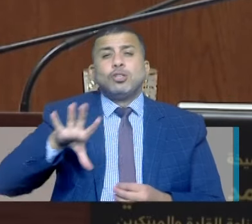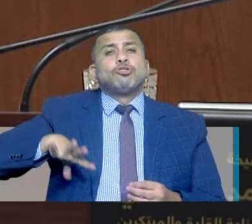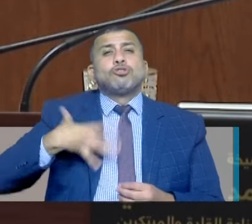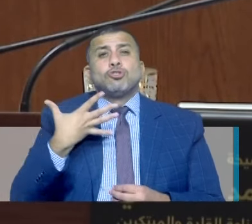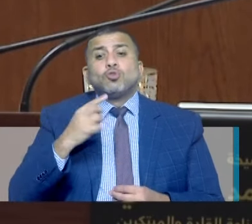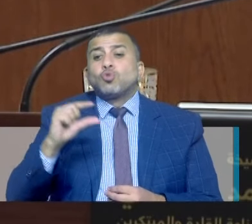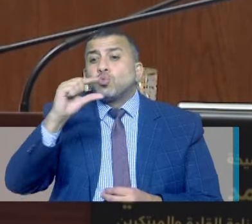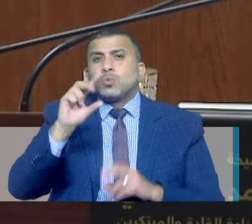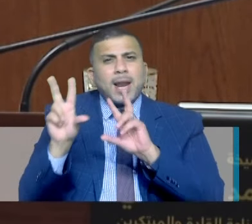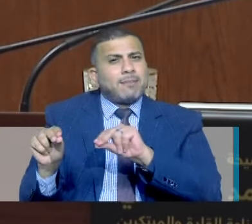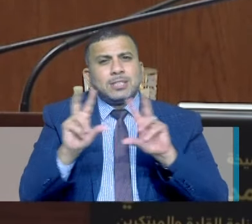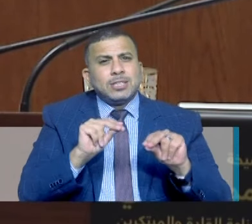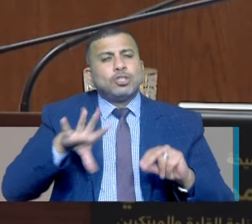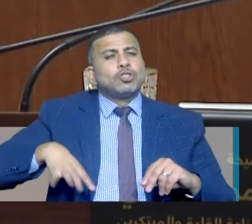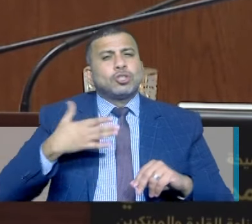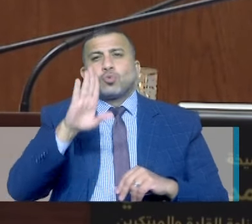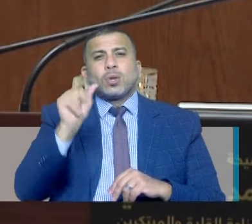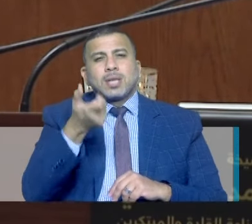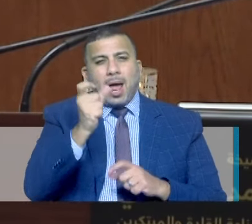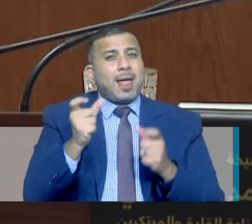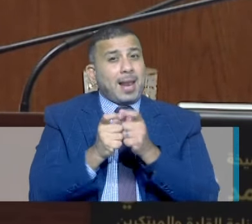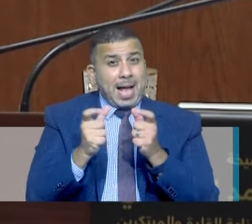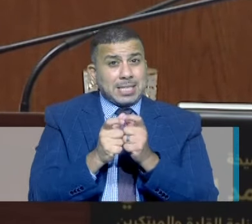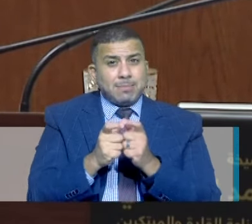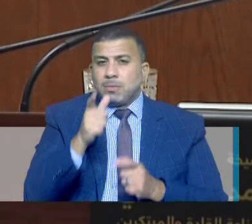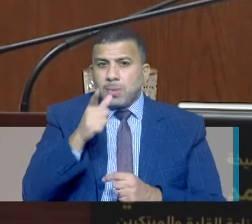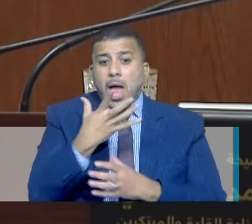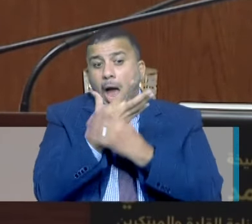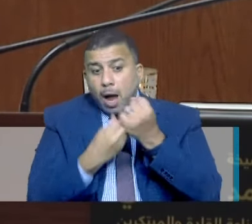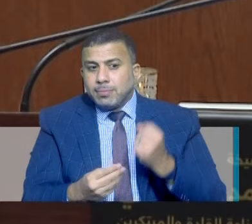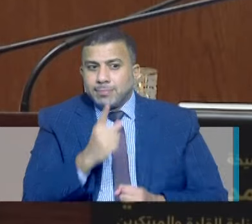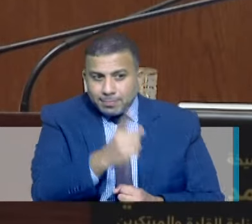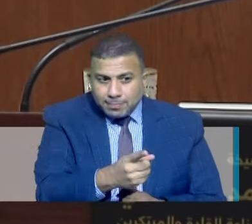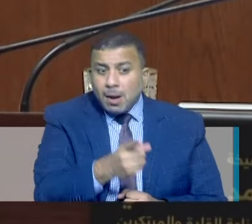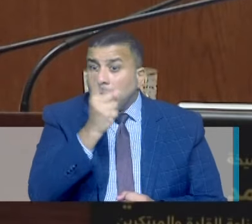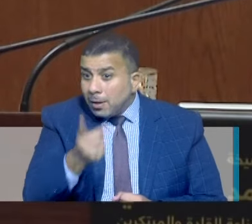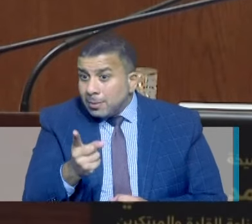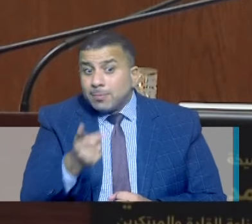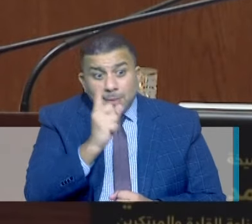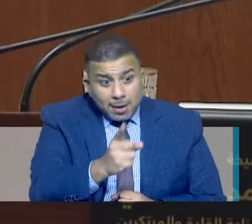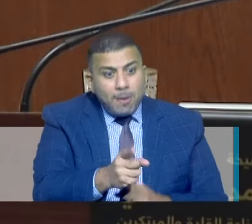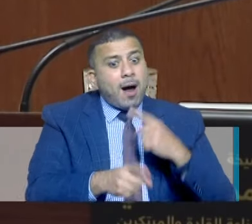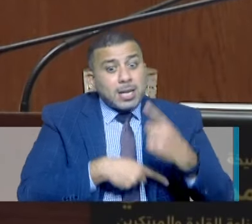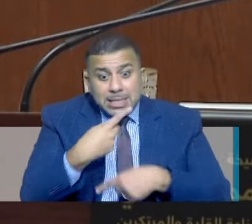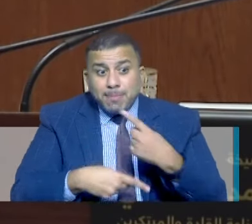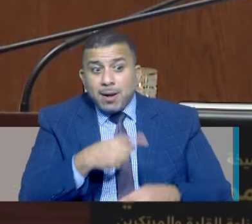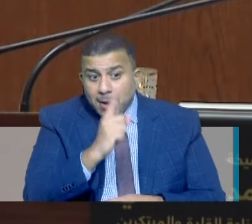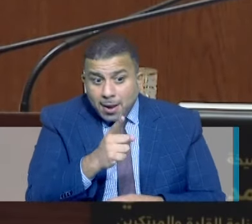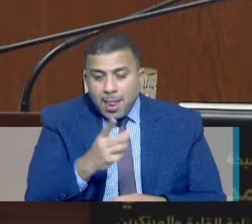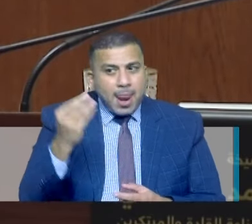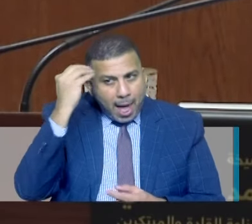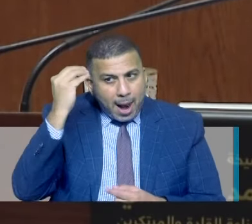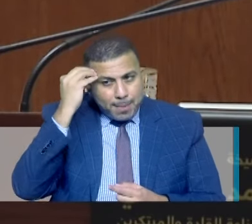السمو الشيخ الدكتور سلطان بن محمد القاسمي، الذي يحث أبنائه دائماً على الاستمرار بنهل